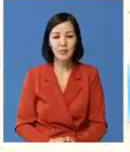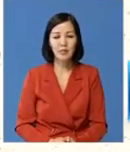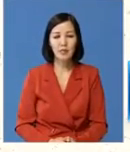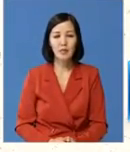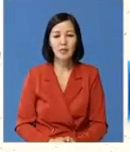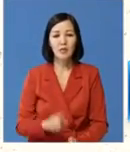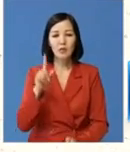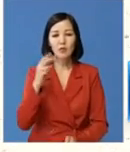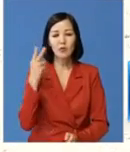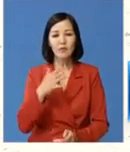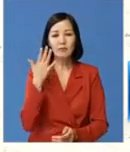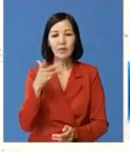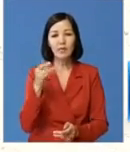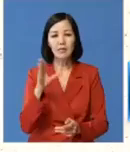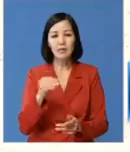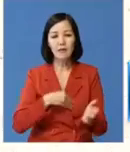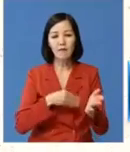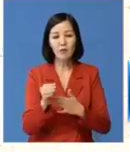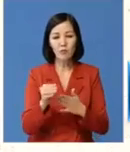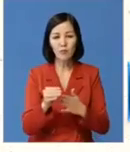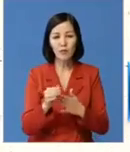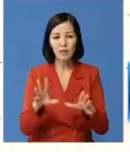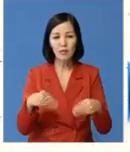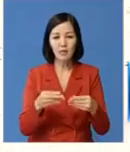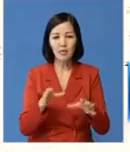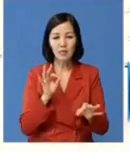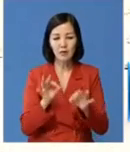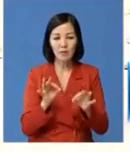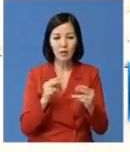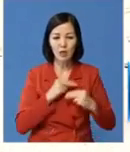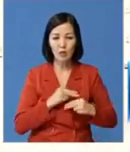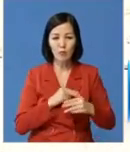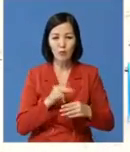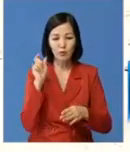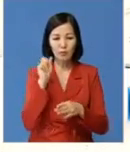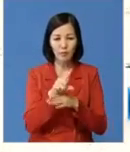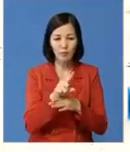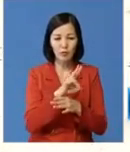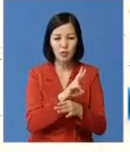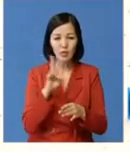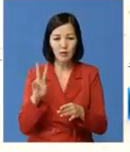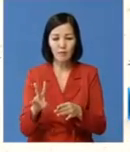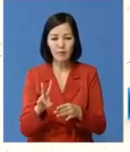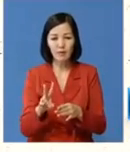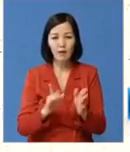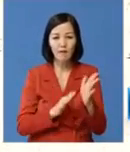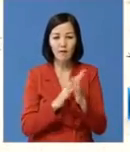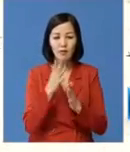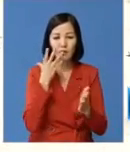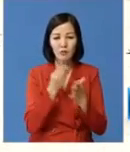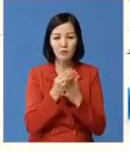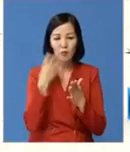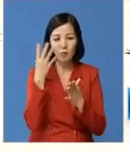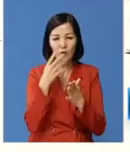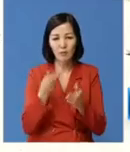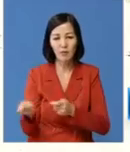Они 125 гектаров выкупили, нужно дать им нормально работать. По поручению Ельбасы мы должны выращивать отечественную продукцию,